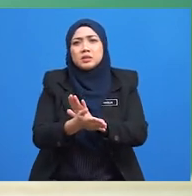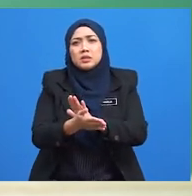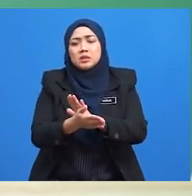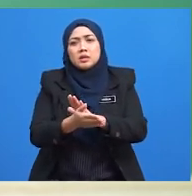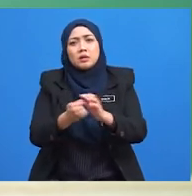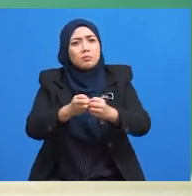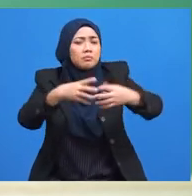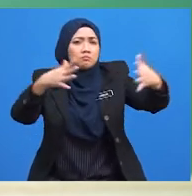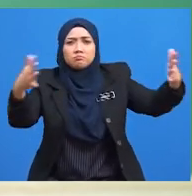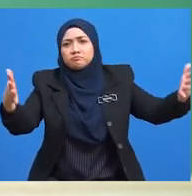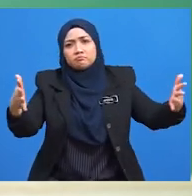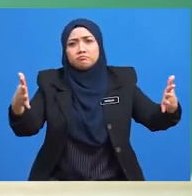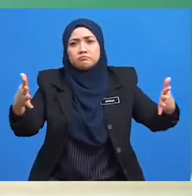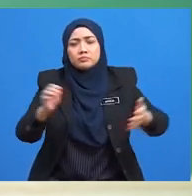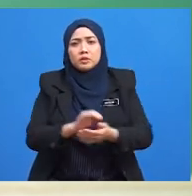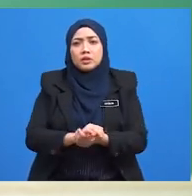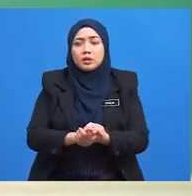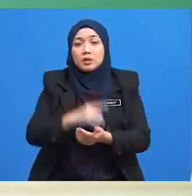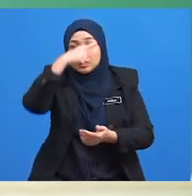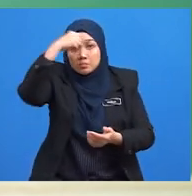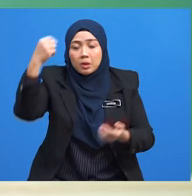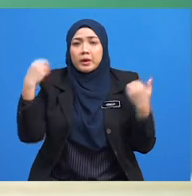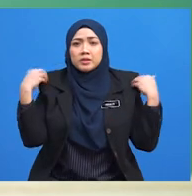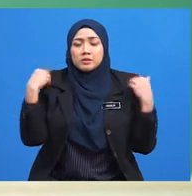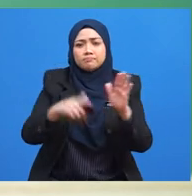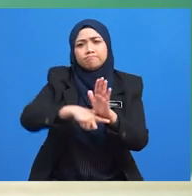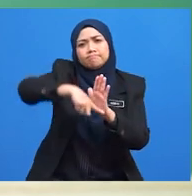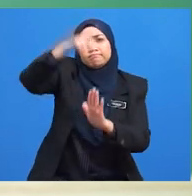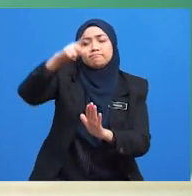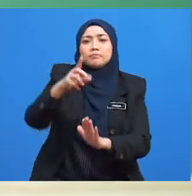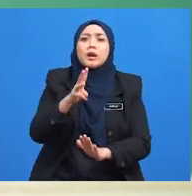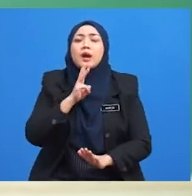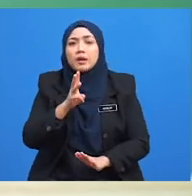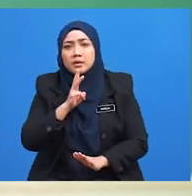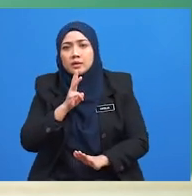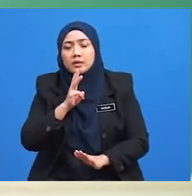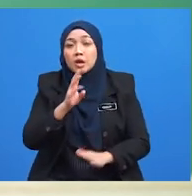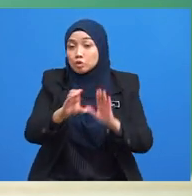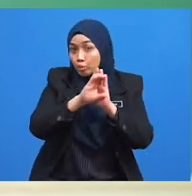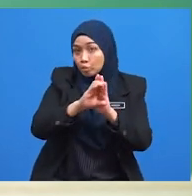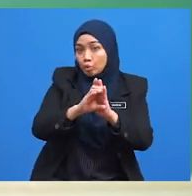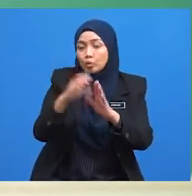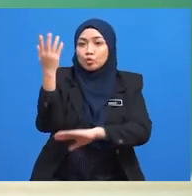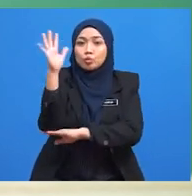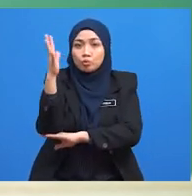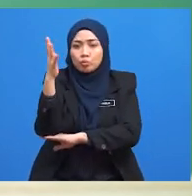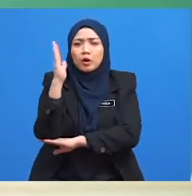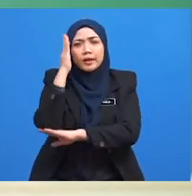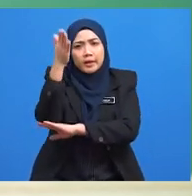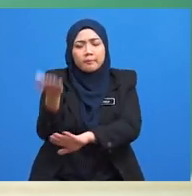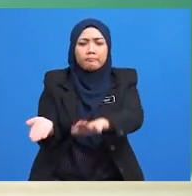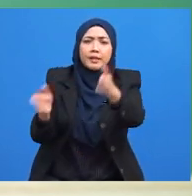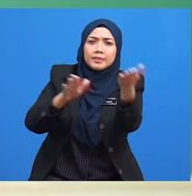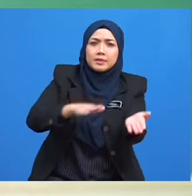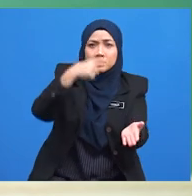akuatik disebabkan oleh lebihan air. Contohnya, tumbuh-tumbuhan akan mati kerana